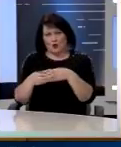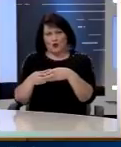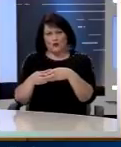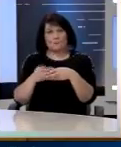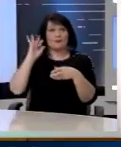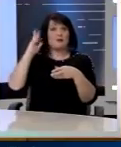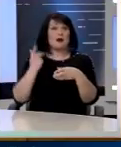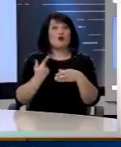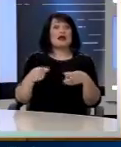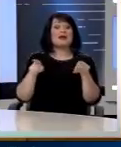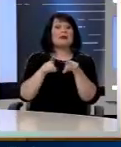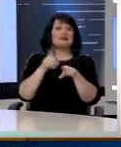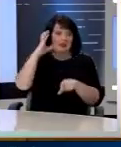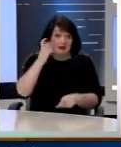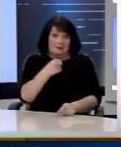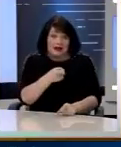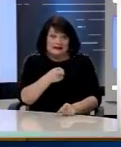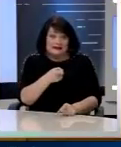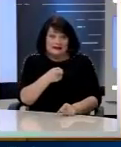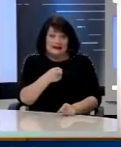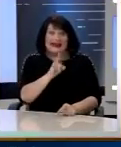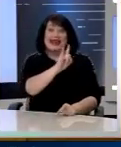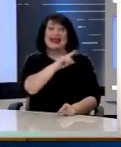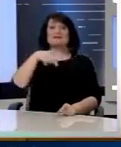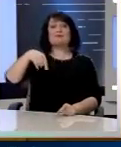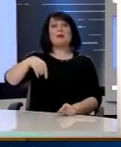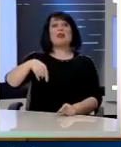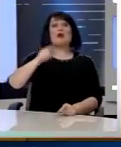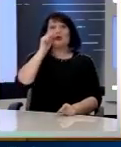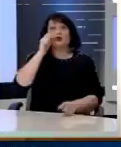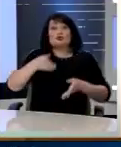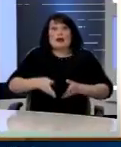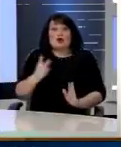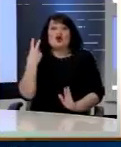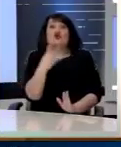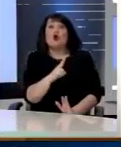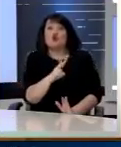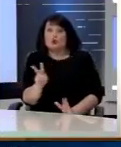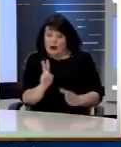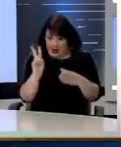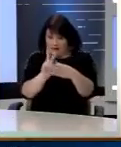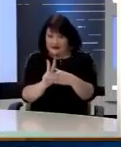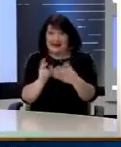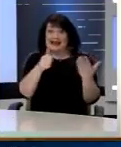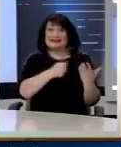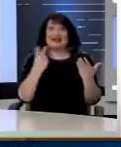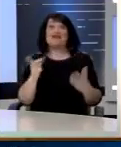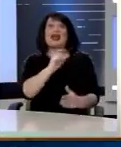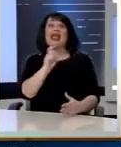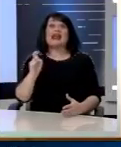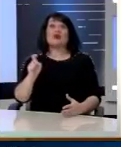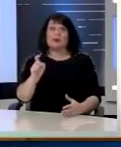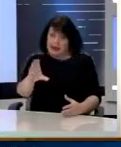κυρία Μπακογιάννη, αν θυμάται, ήταν ο κύριος Ηλίας Παπαδόπουλος με το γιο του. οι οποίοι εισέπραξαν 67